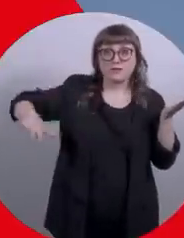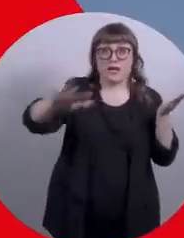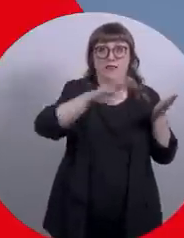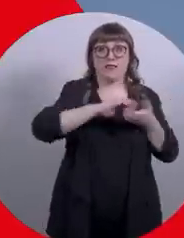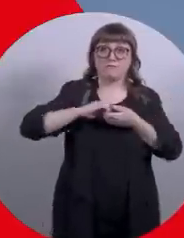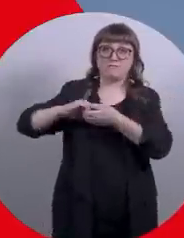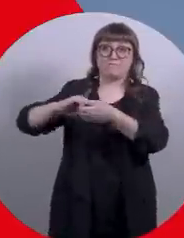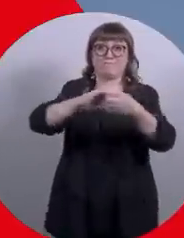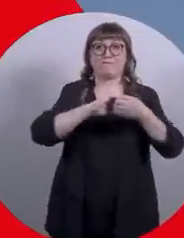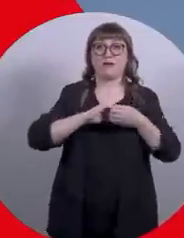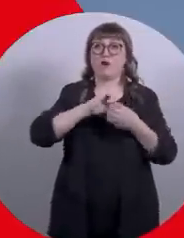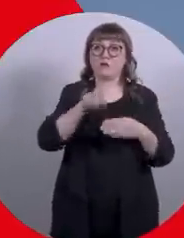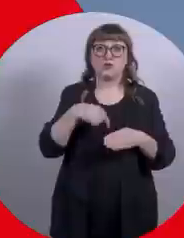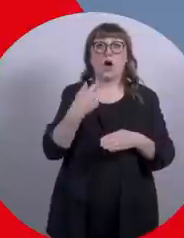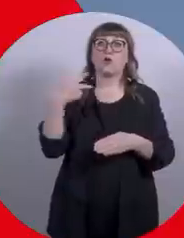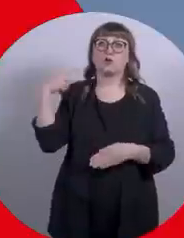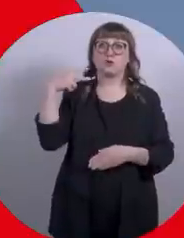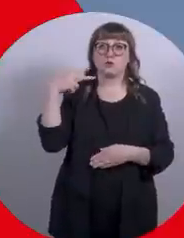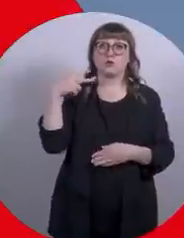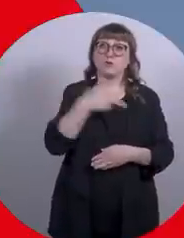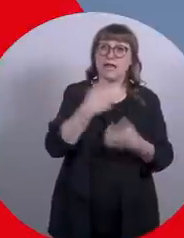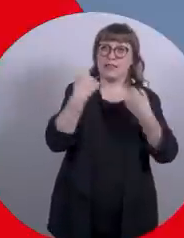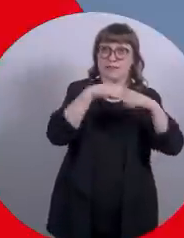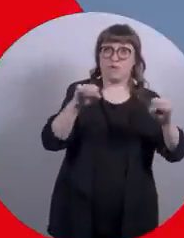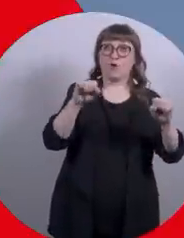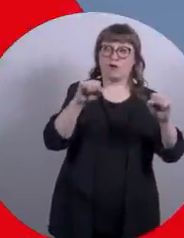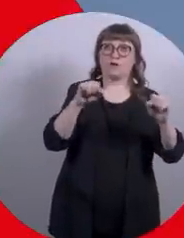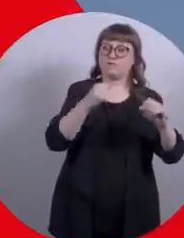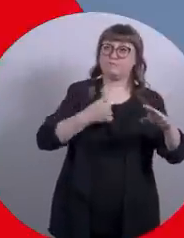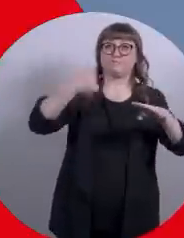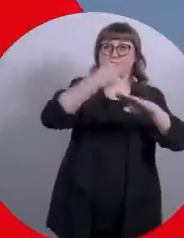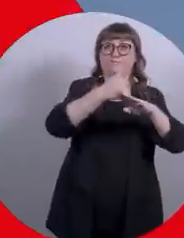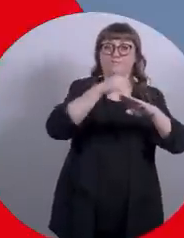oberster Stelle der Sozialdemokratie Österreichs